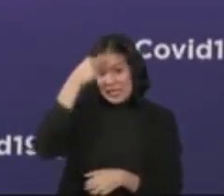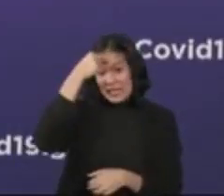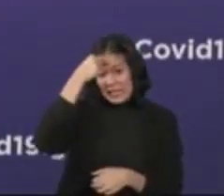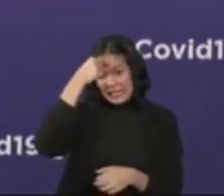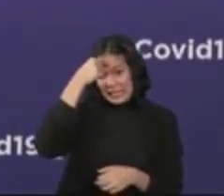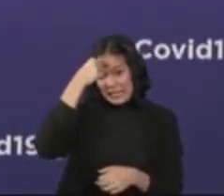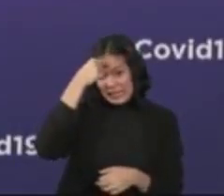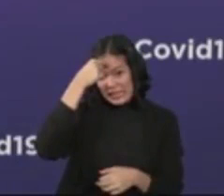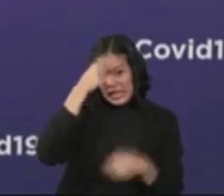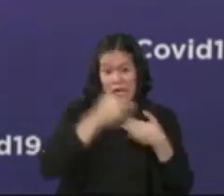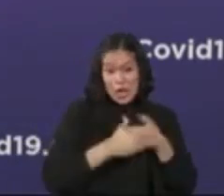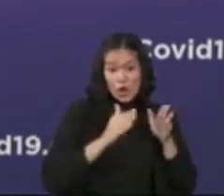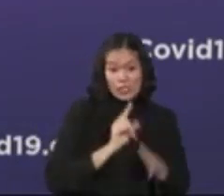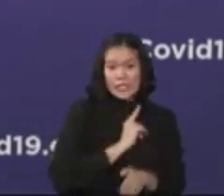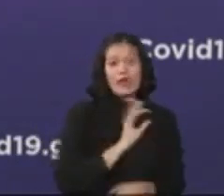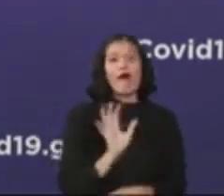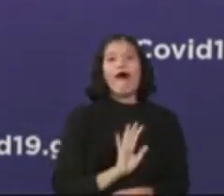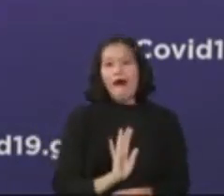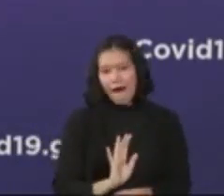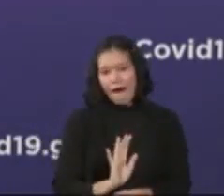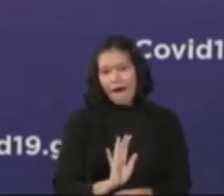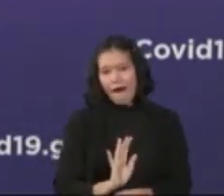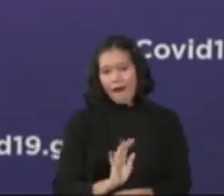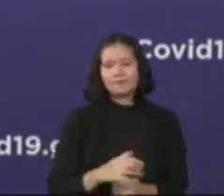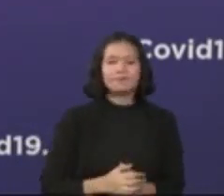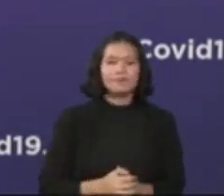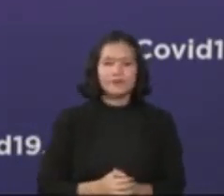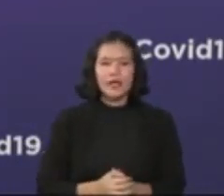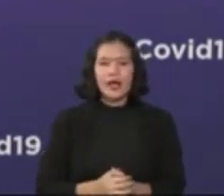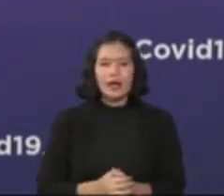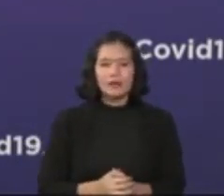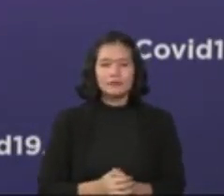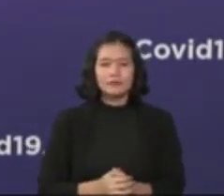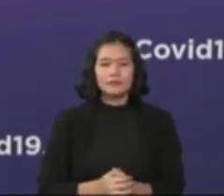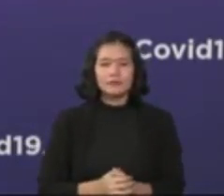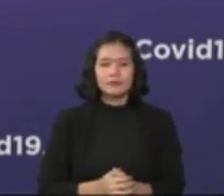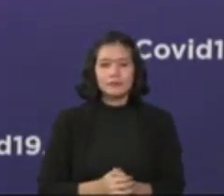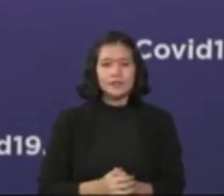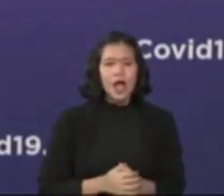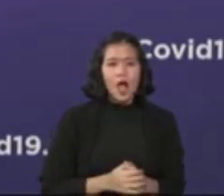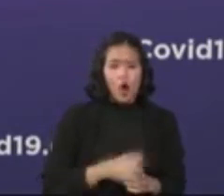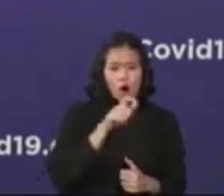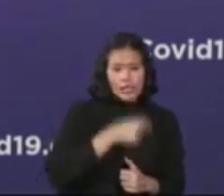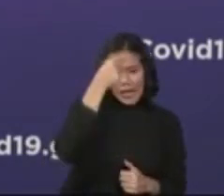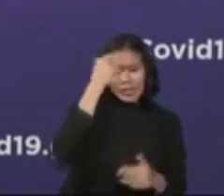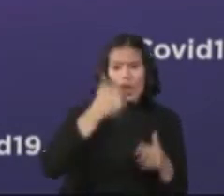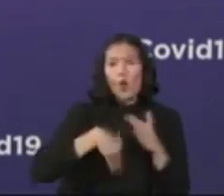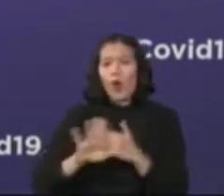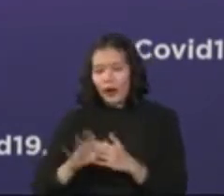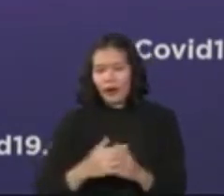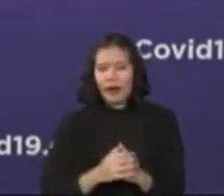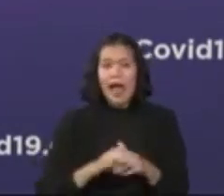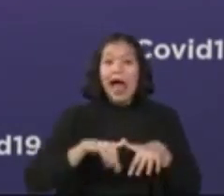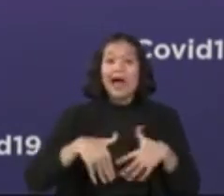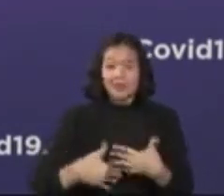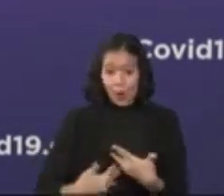yang tidak melakukan isolasi diri dengan baik, yang berada di tengah-tengah masyarakat, serta masih ada masyarakat